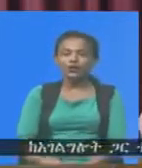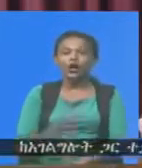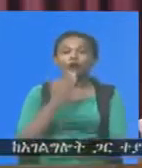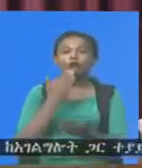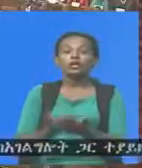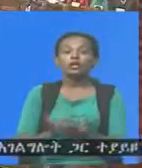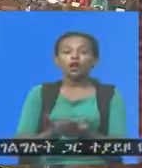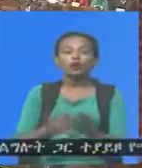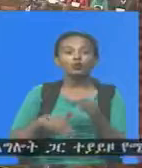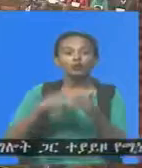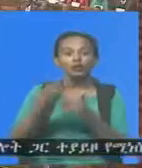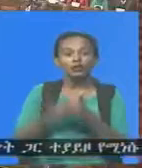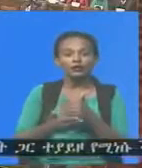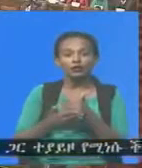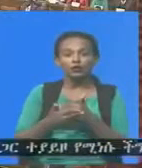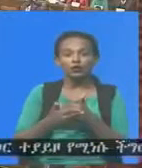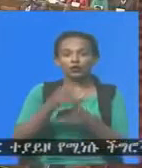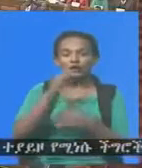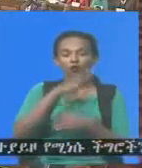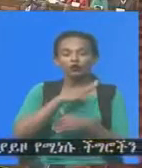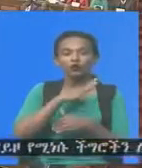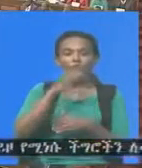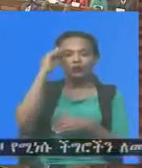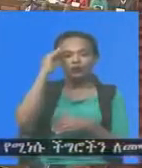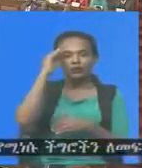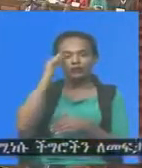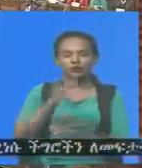አመሰግናለሁ። በመቀጠል የተከበሩ አቶ መሐመድ ቦልኮ።